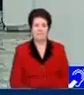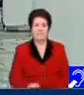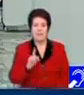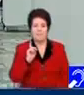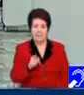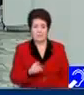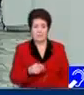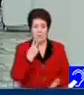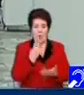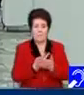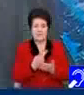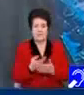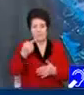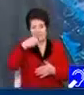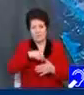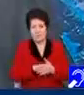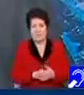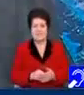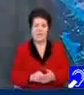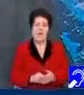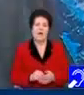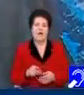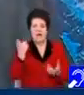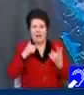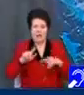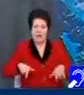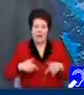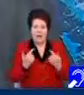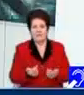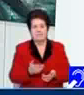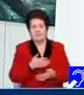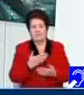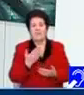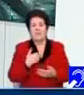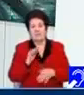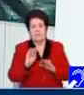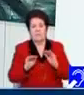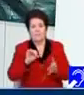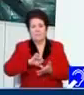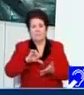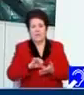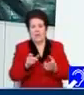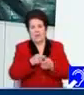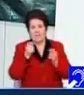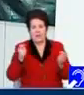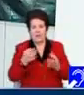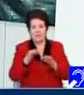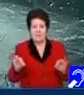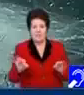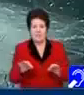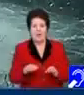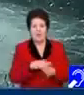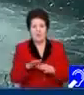Pentru a reprezenta profunzimea creației eminesciene nu există limite. De aceea și participanții expoziției au avut libertate totală de